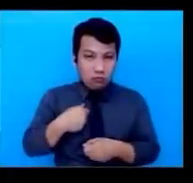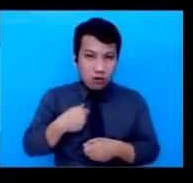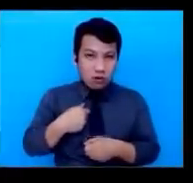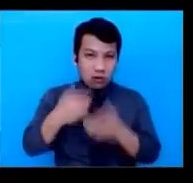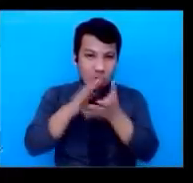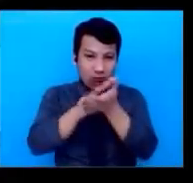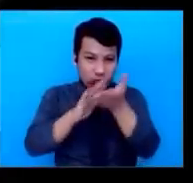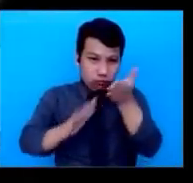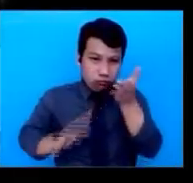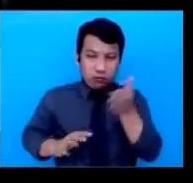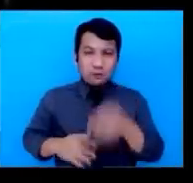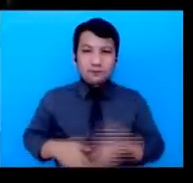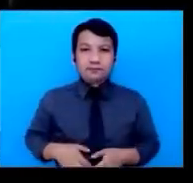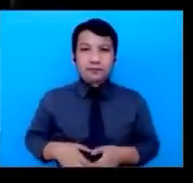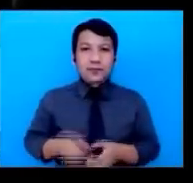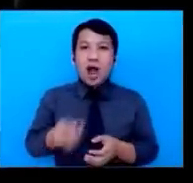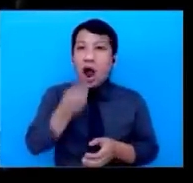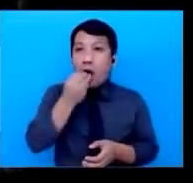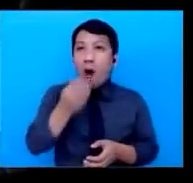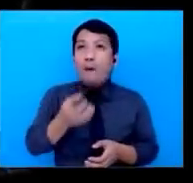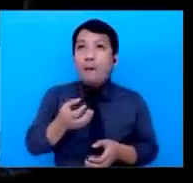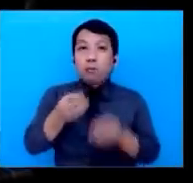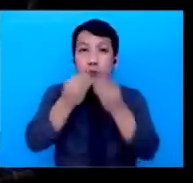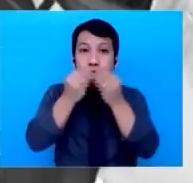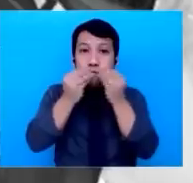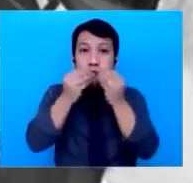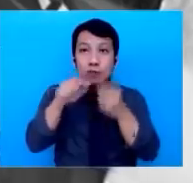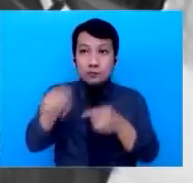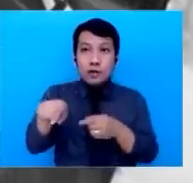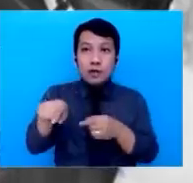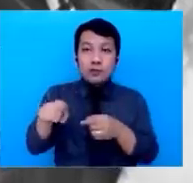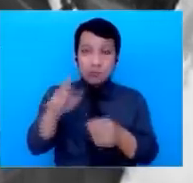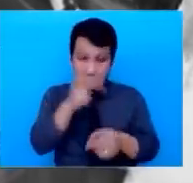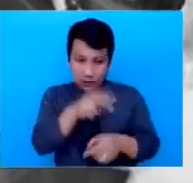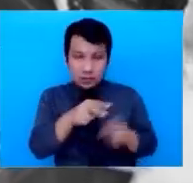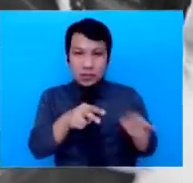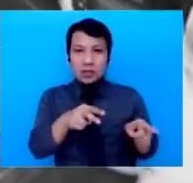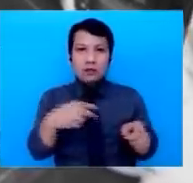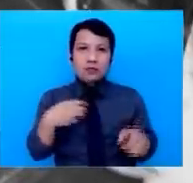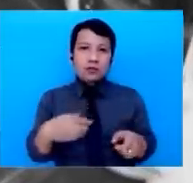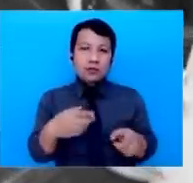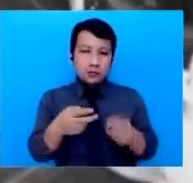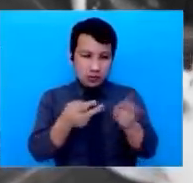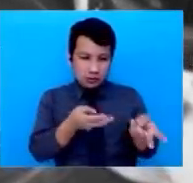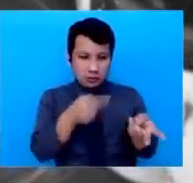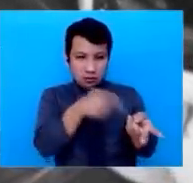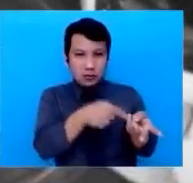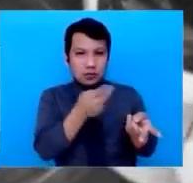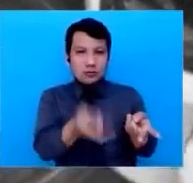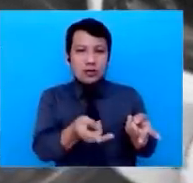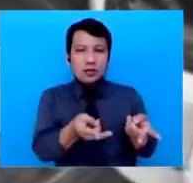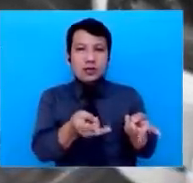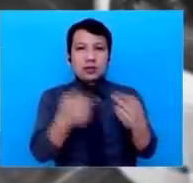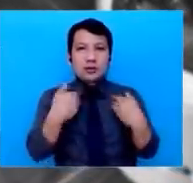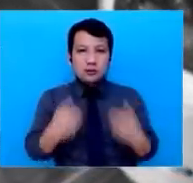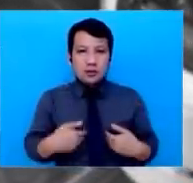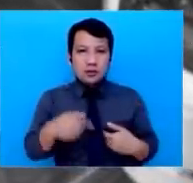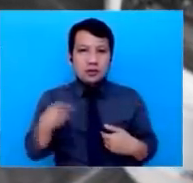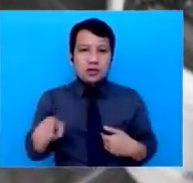at nakabusal pa ang bibig ng abutan ng mga pulis ang bangkay ni na Crizel at